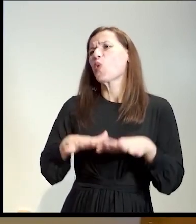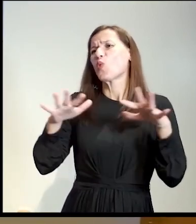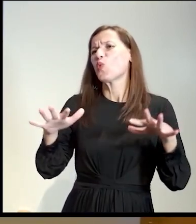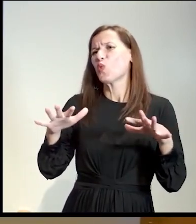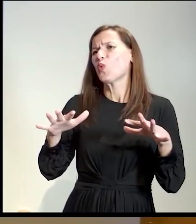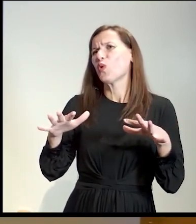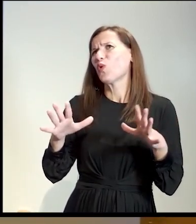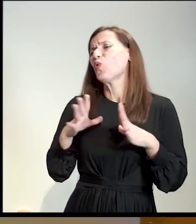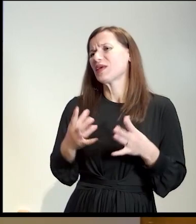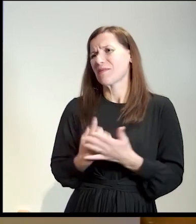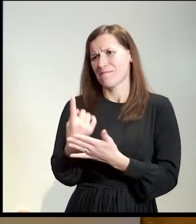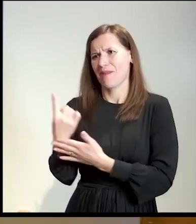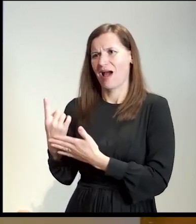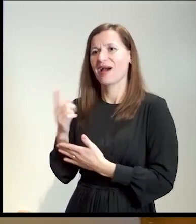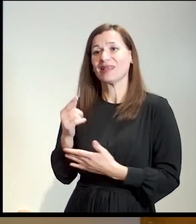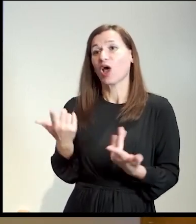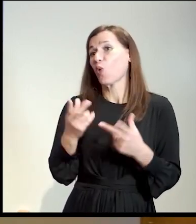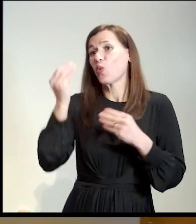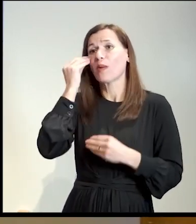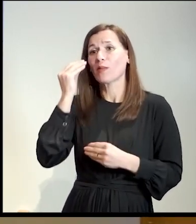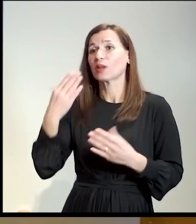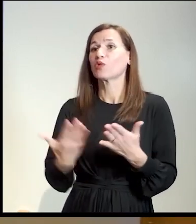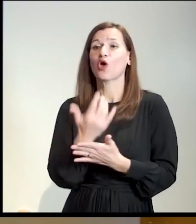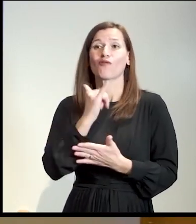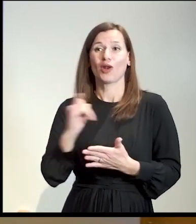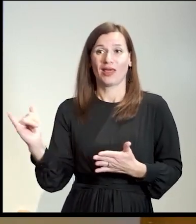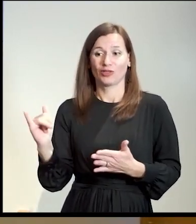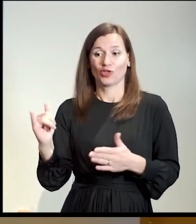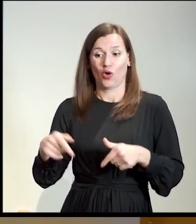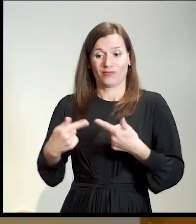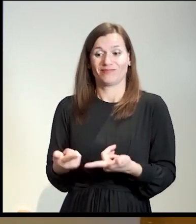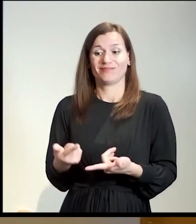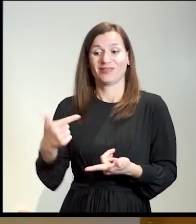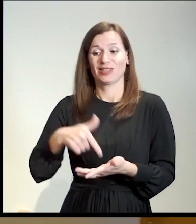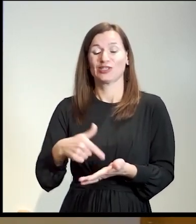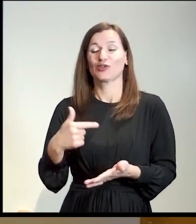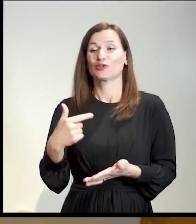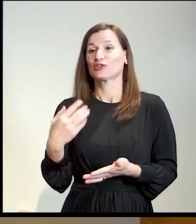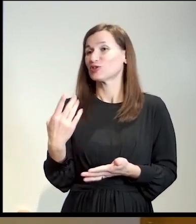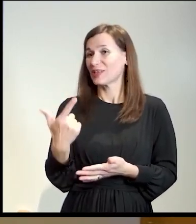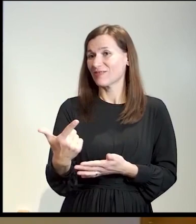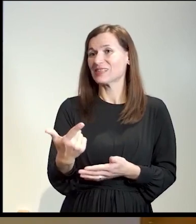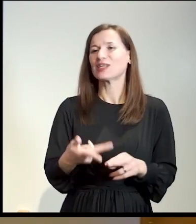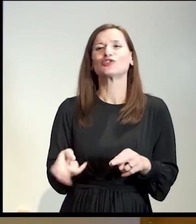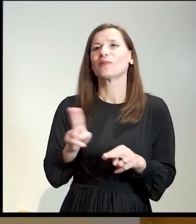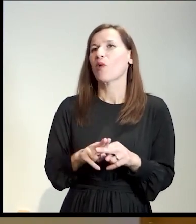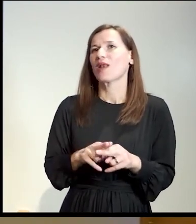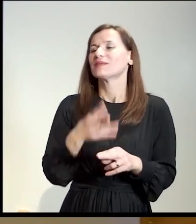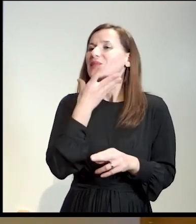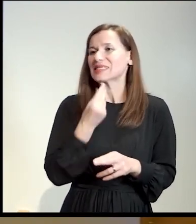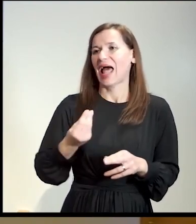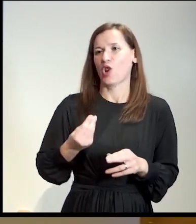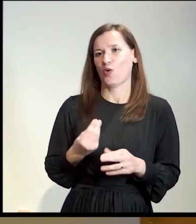bo novo leto, v katerega smo vstopili, čim bolj zalo. Hvala vsem, ki ste se